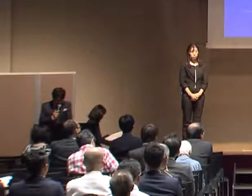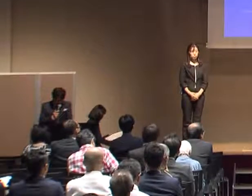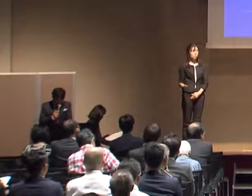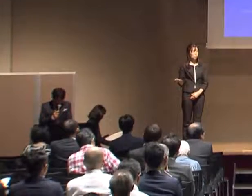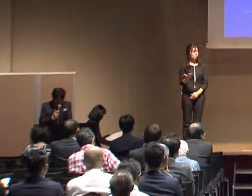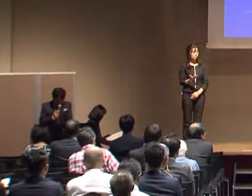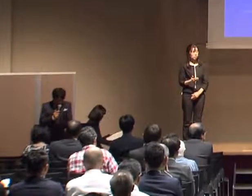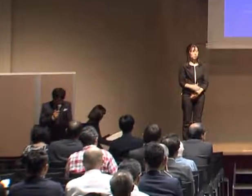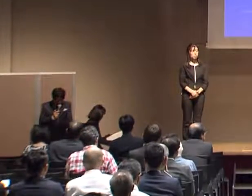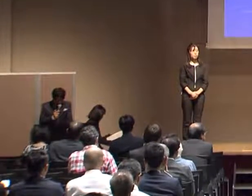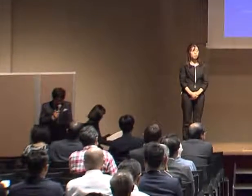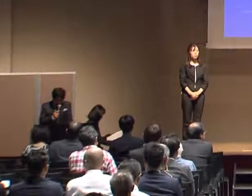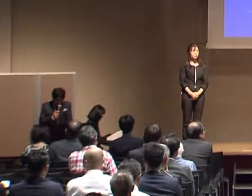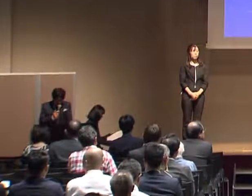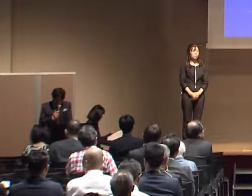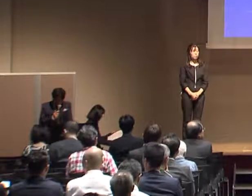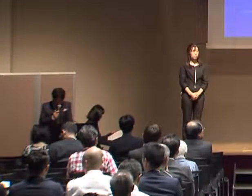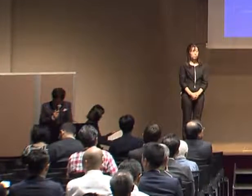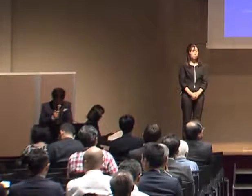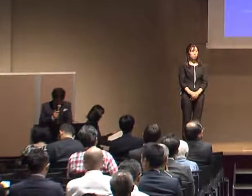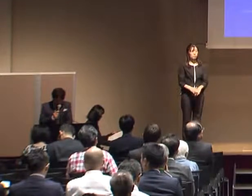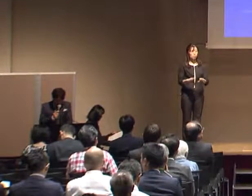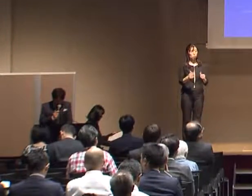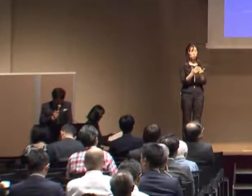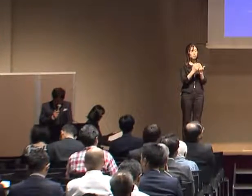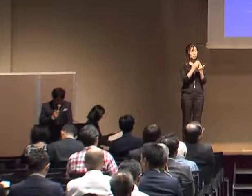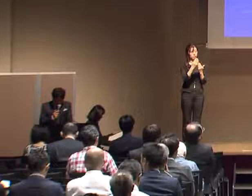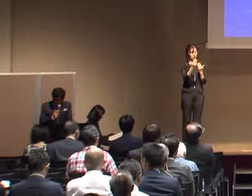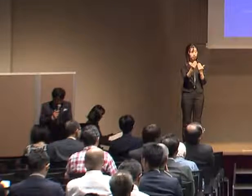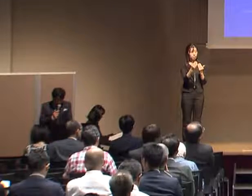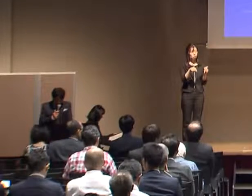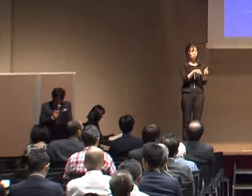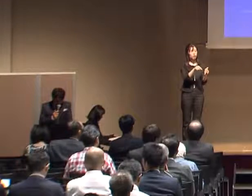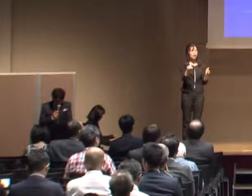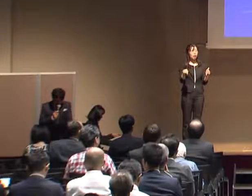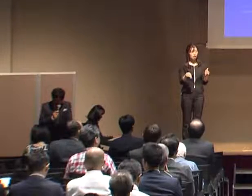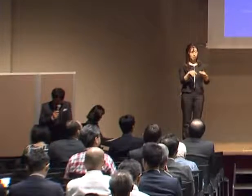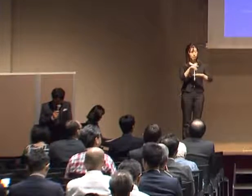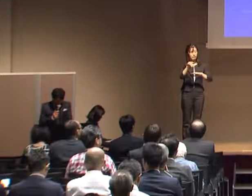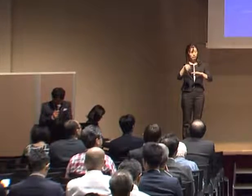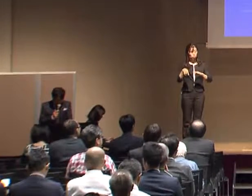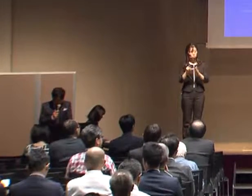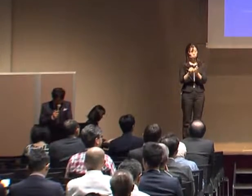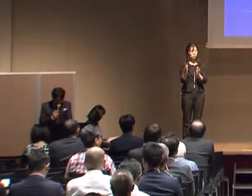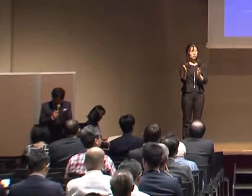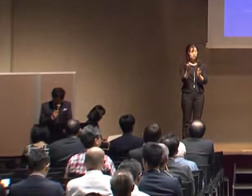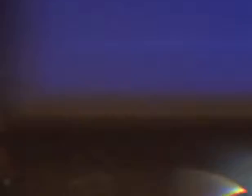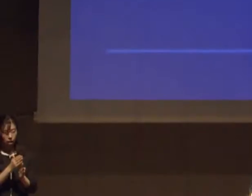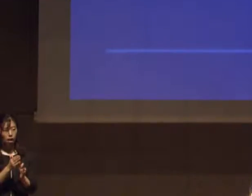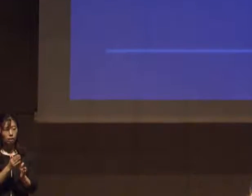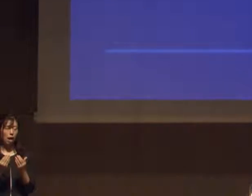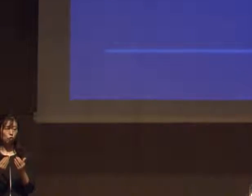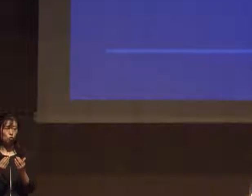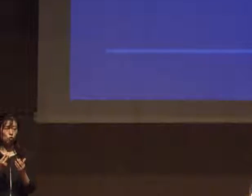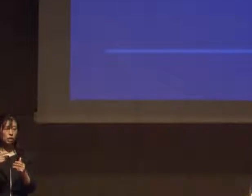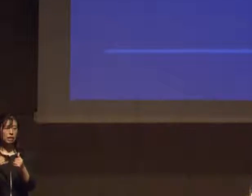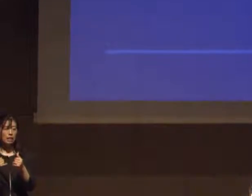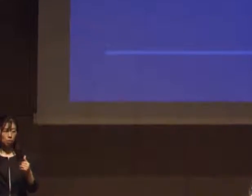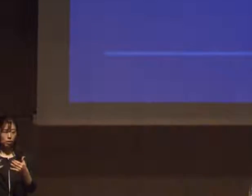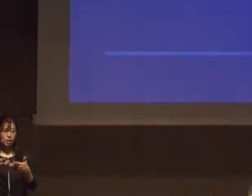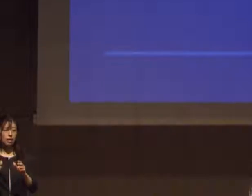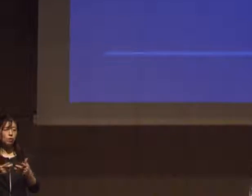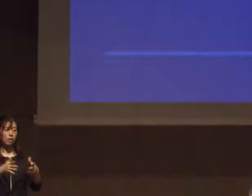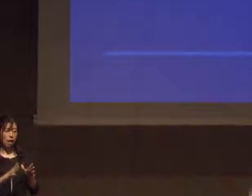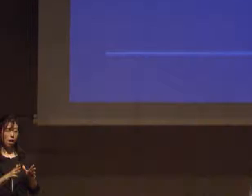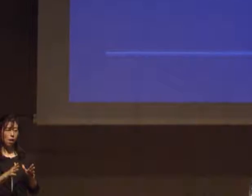続きまして、今大会において企画段階から産官学さまざまな